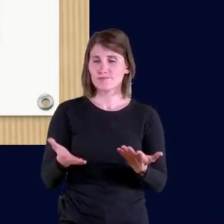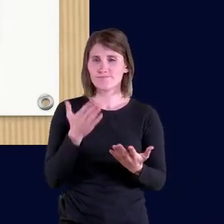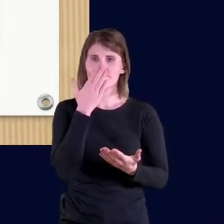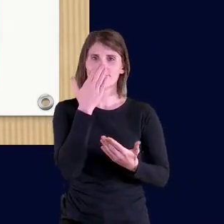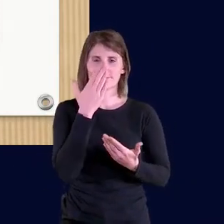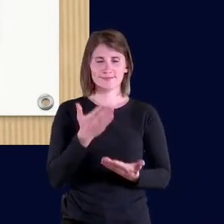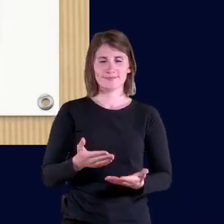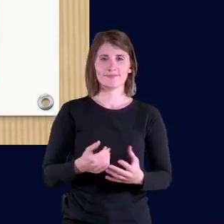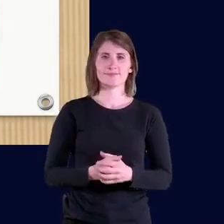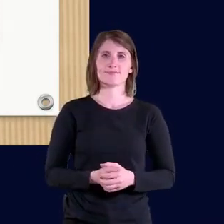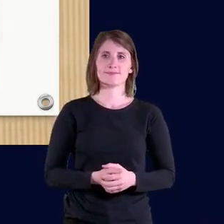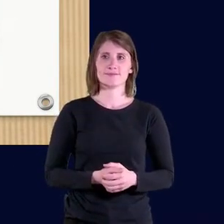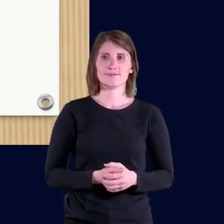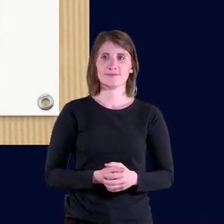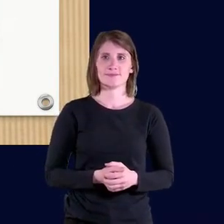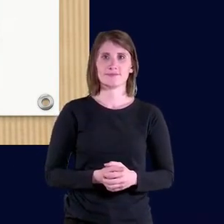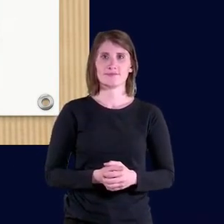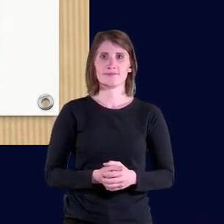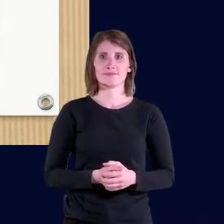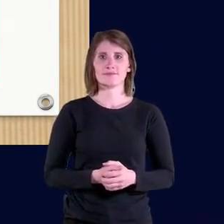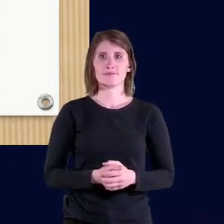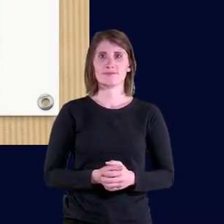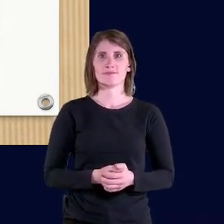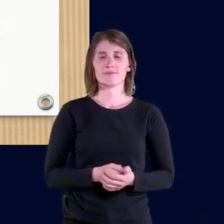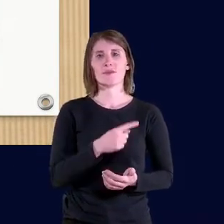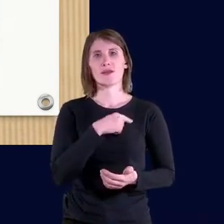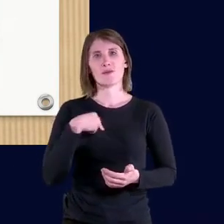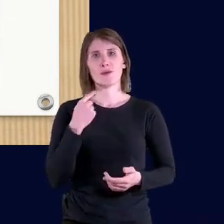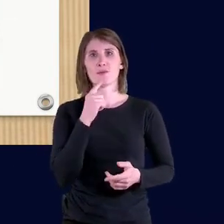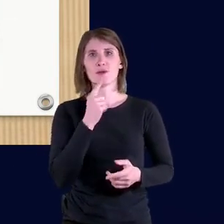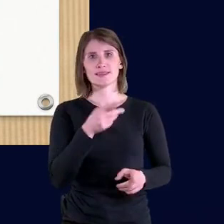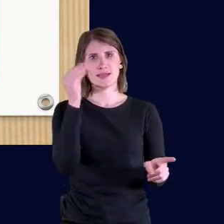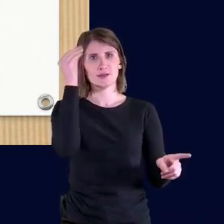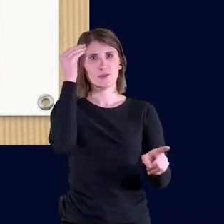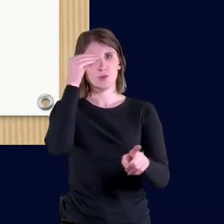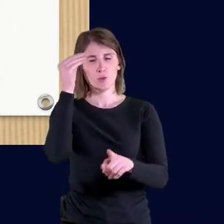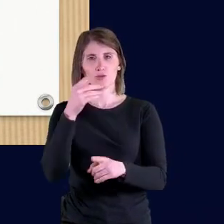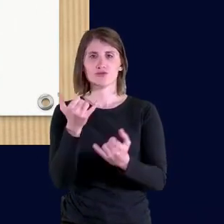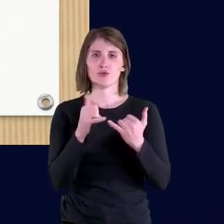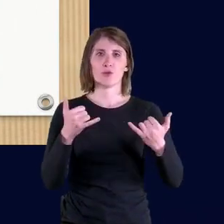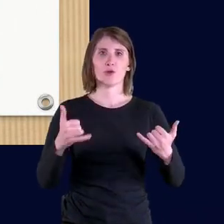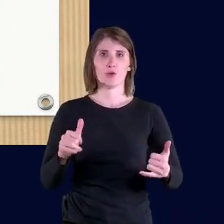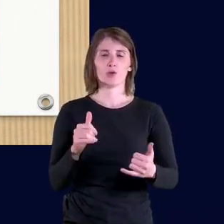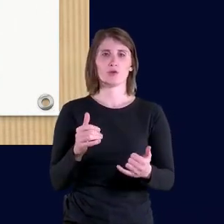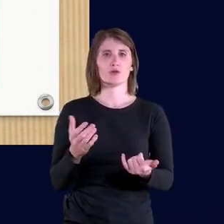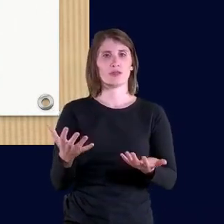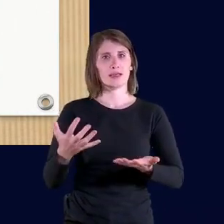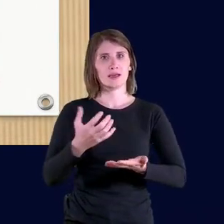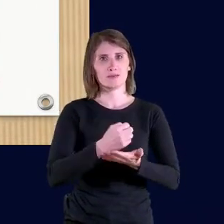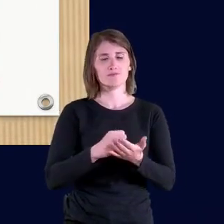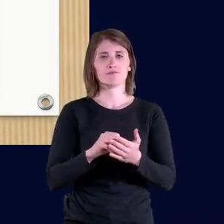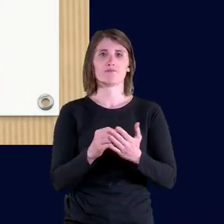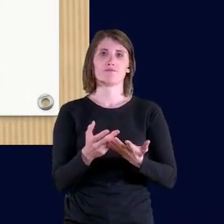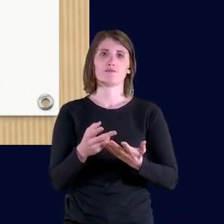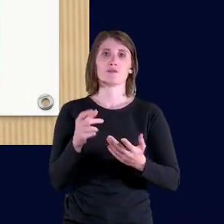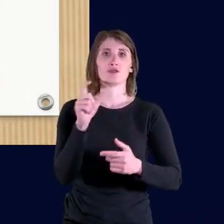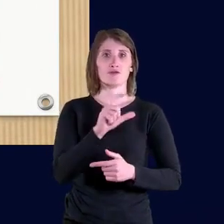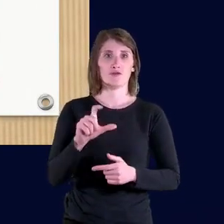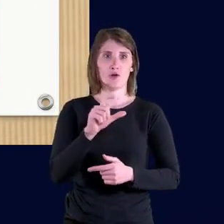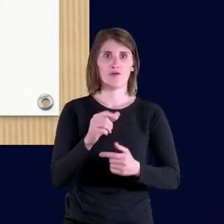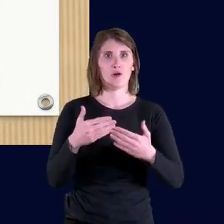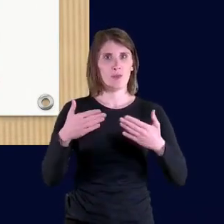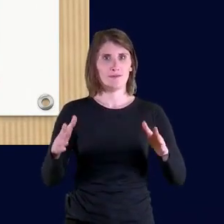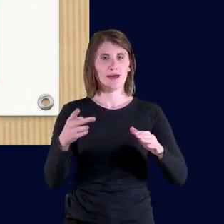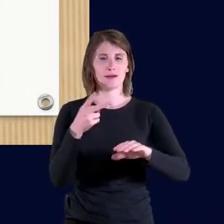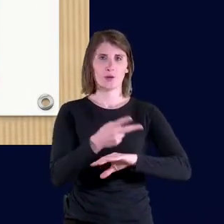przede wszystkim tutaj polecić uczniom różnego rodzaju zbiory cyfrowych w otwartym dostępie z drugiej